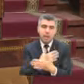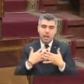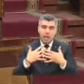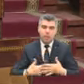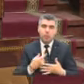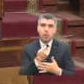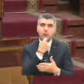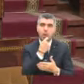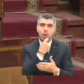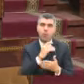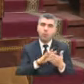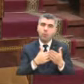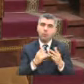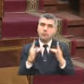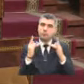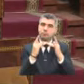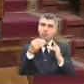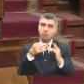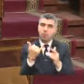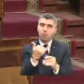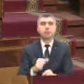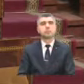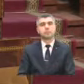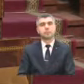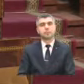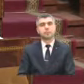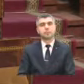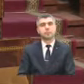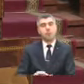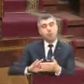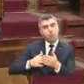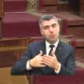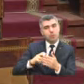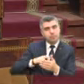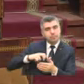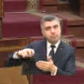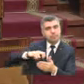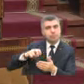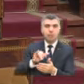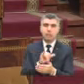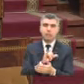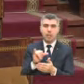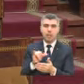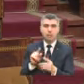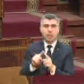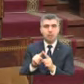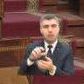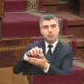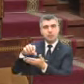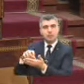والدواء وسرير فاش ينعز، ونخفوا عليه التنقل ونخفوا الضغط على المستشفيات